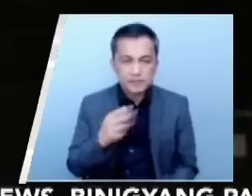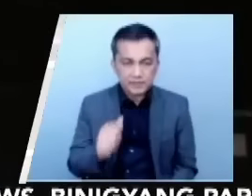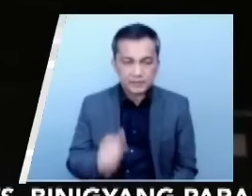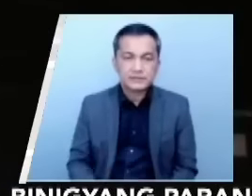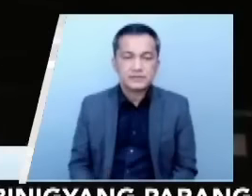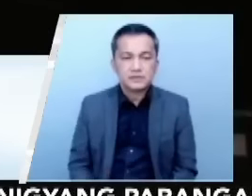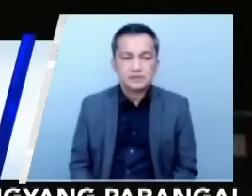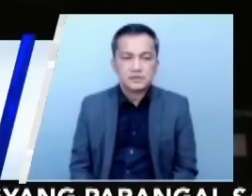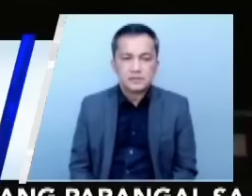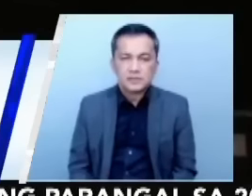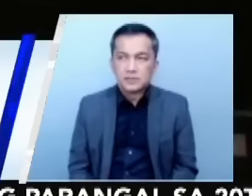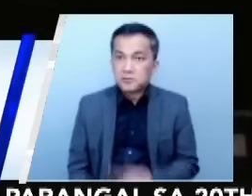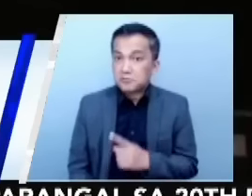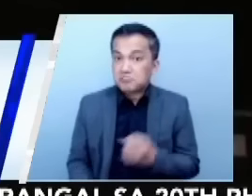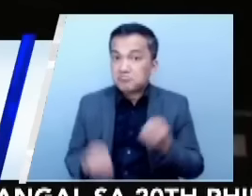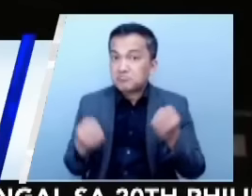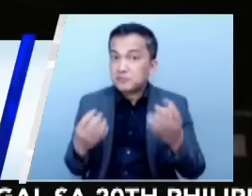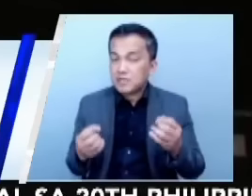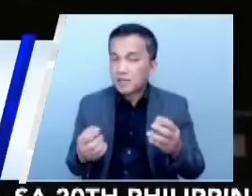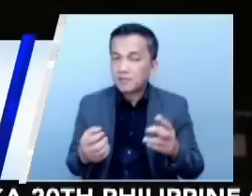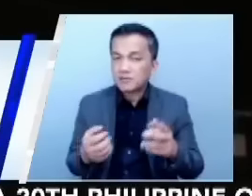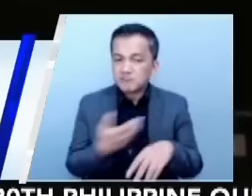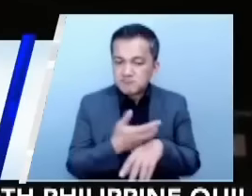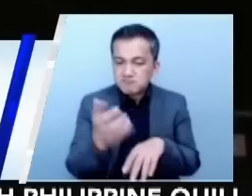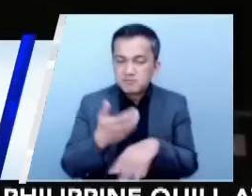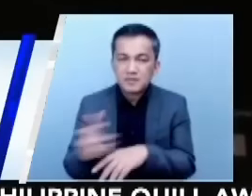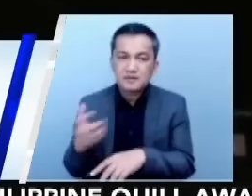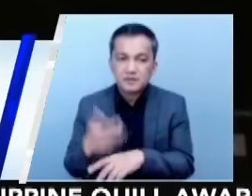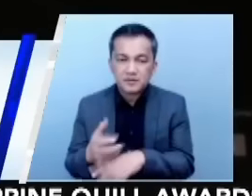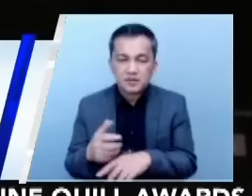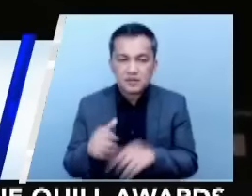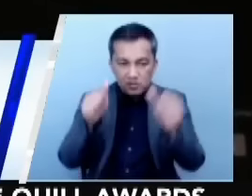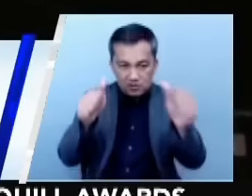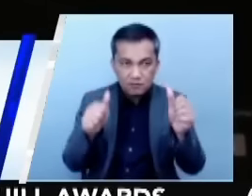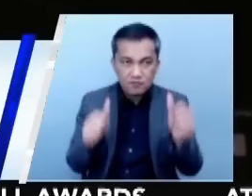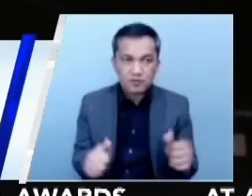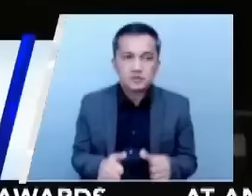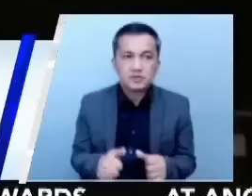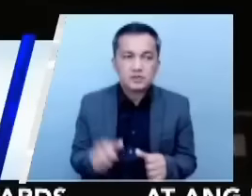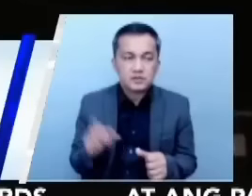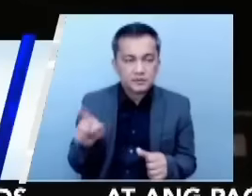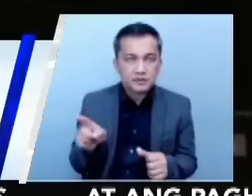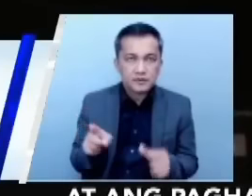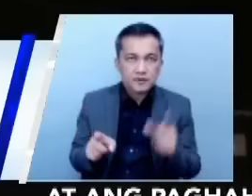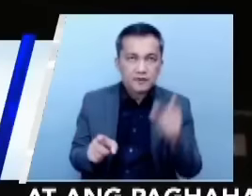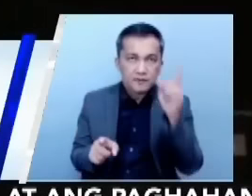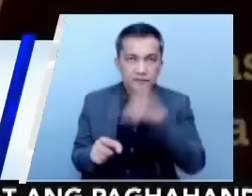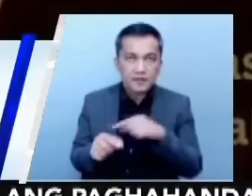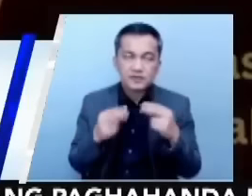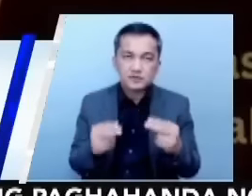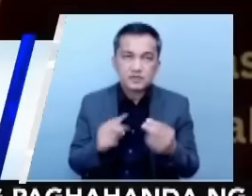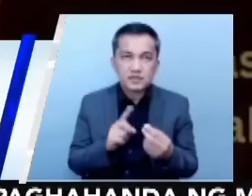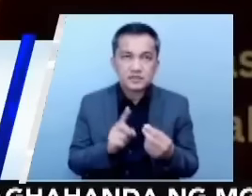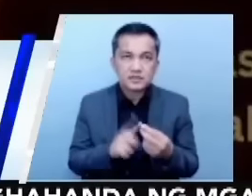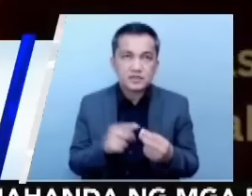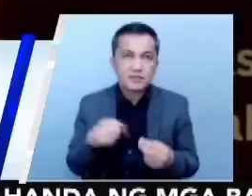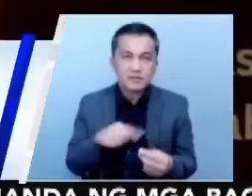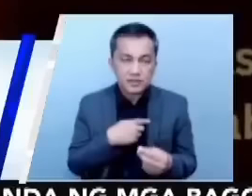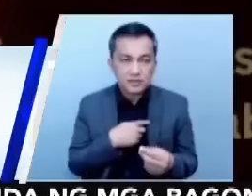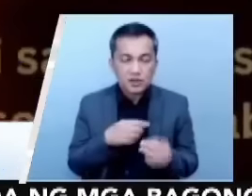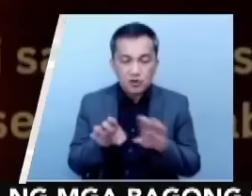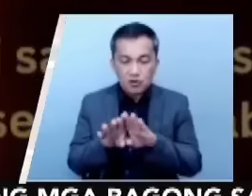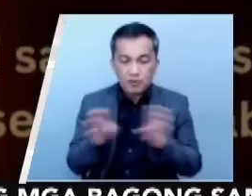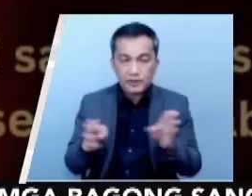ang nabibiktima ng mga posts na ito, ng mga fake news na ito tungkol sa aming open auditions. Sana po maging